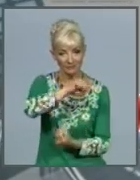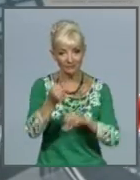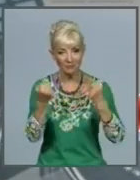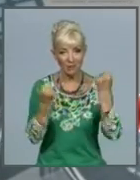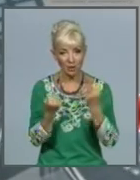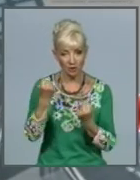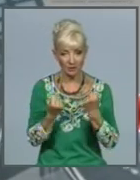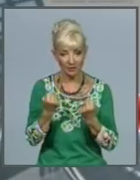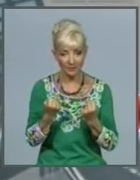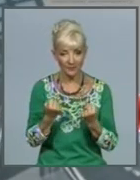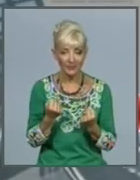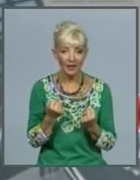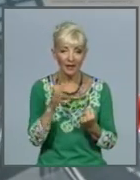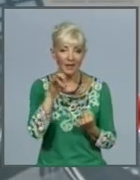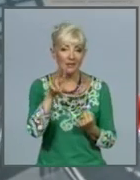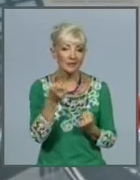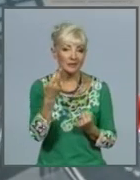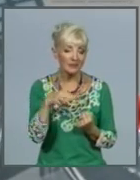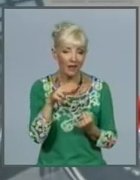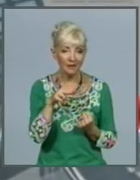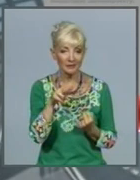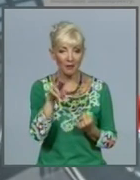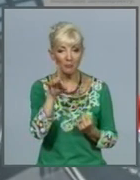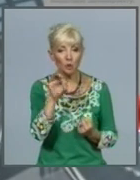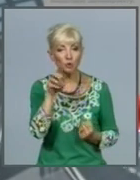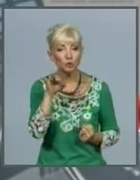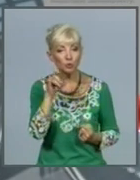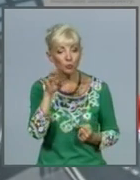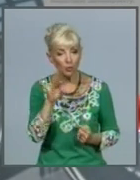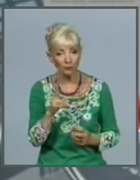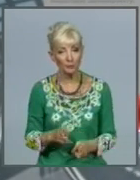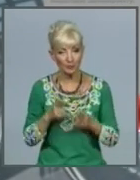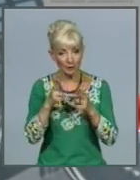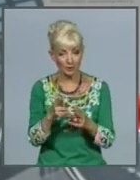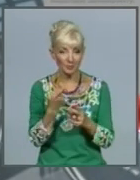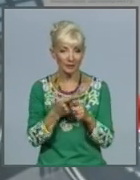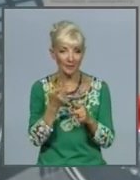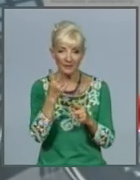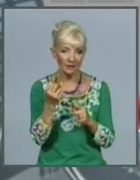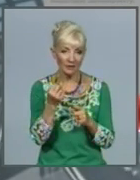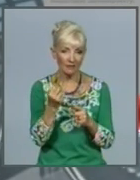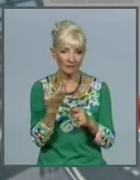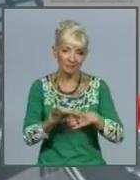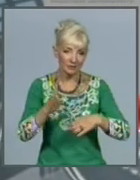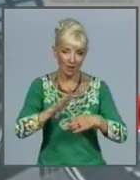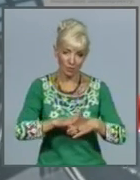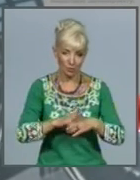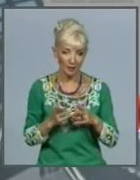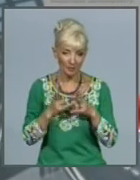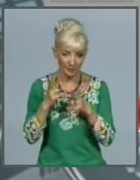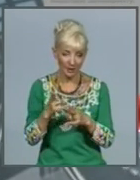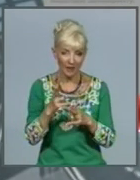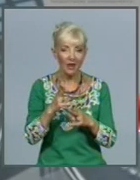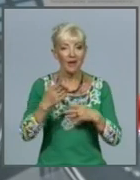Склад кримінальних проступків сформовано за рахунок злочинів невеликої тяжкості, санкції яких не передбачатимуть покарання у